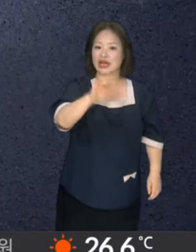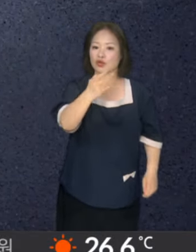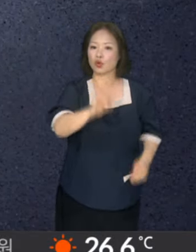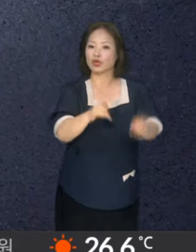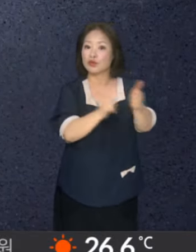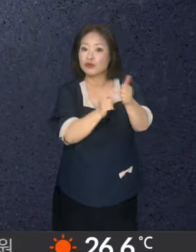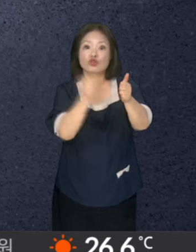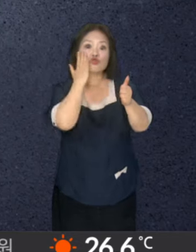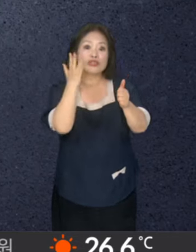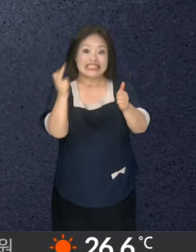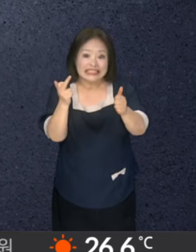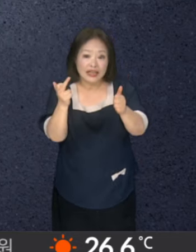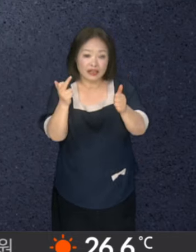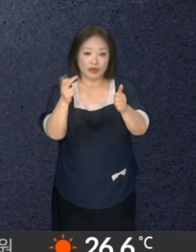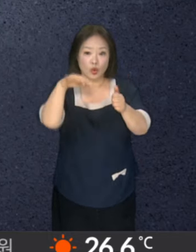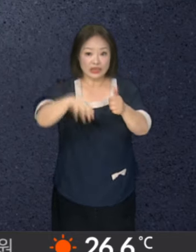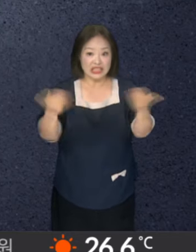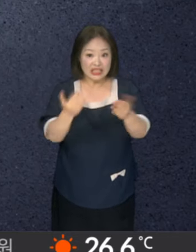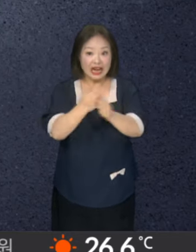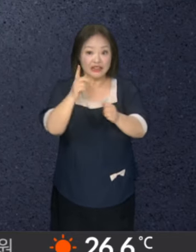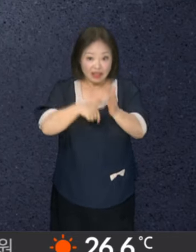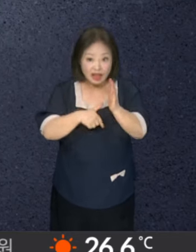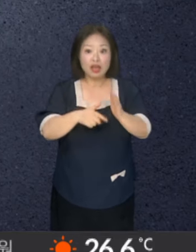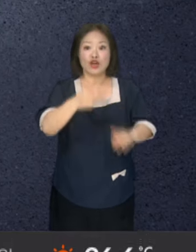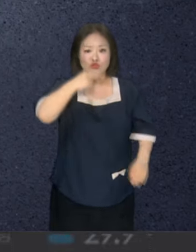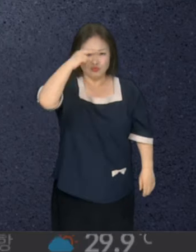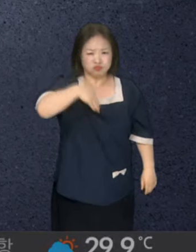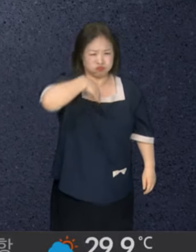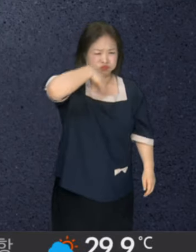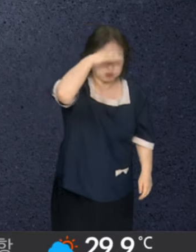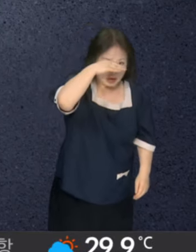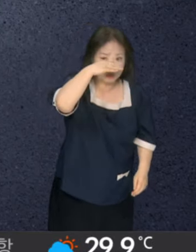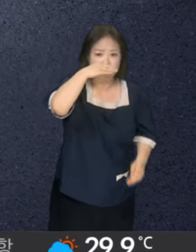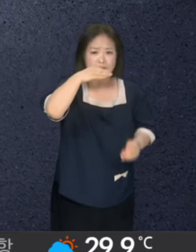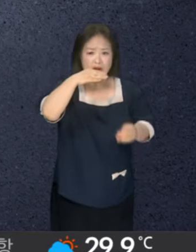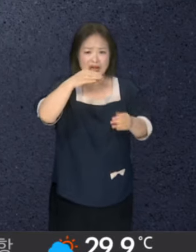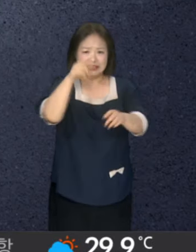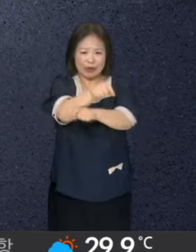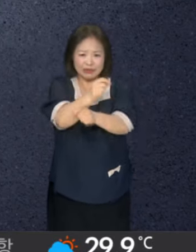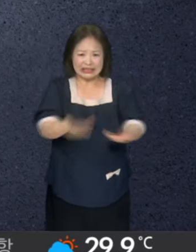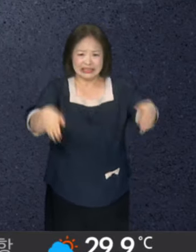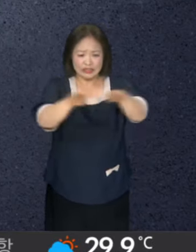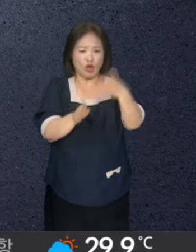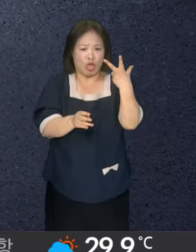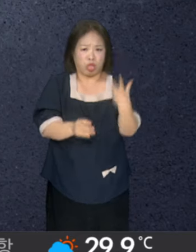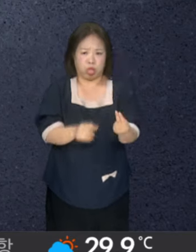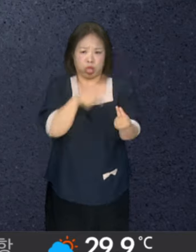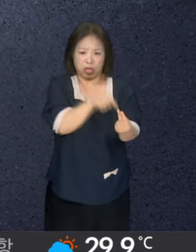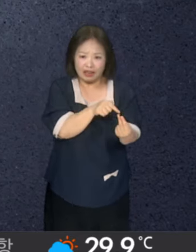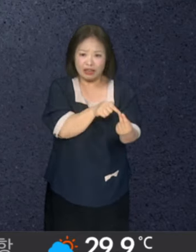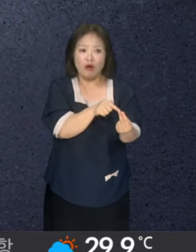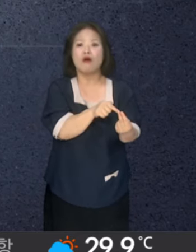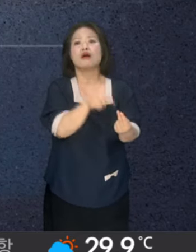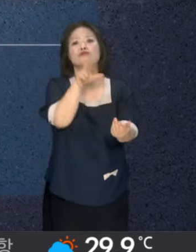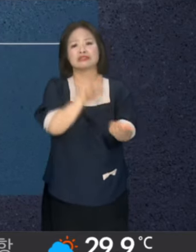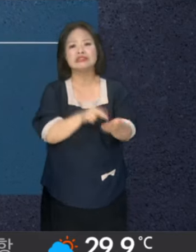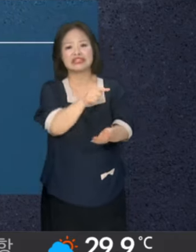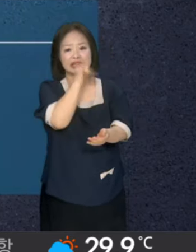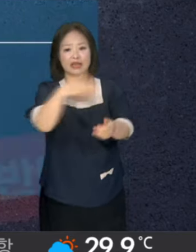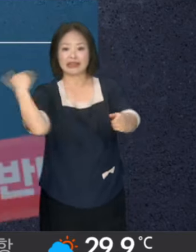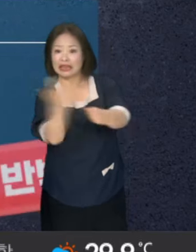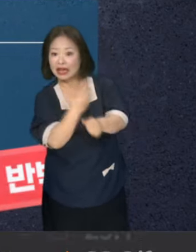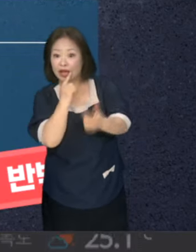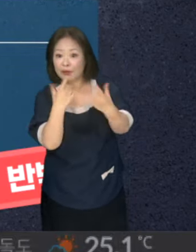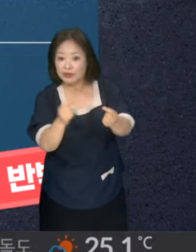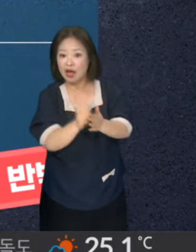울산지검 근무 당시 음주 뒤 용변을 보고 청사를 훼손했다는게 탄핵 사유였다